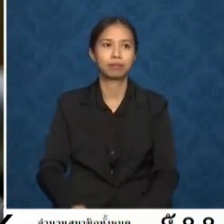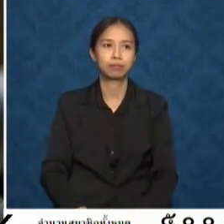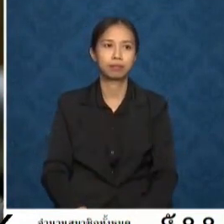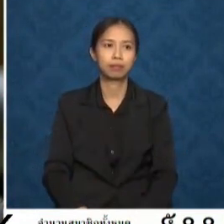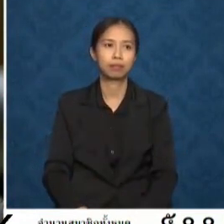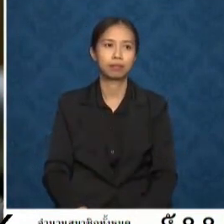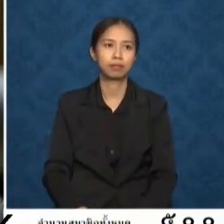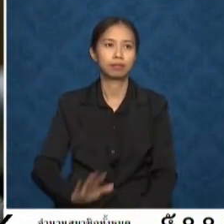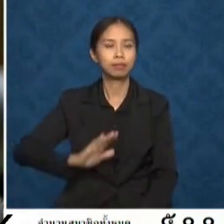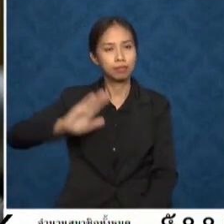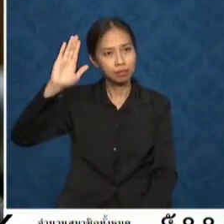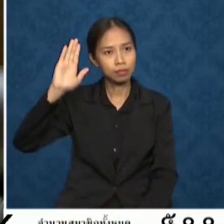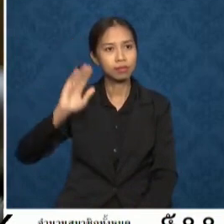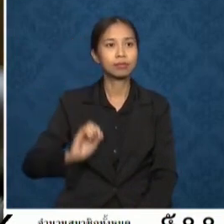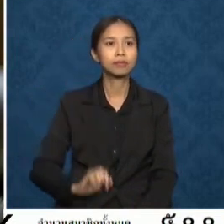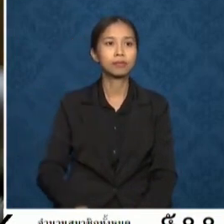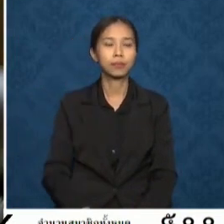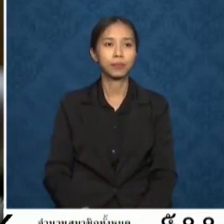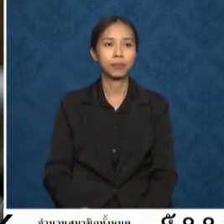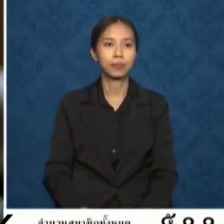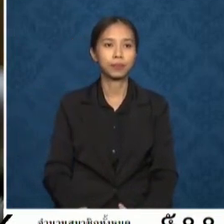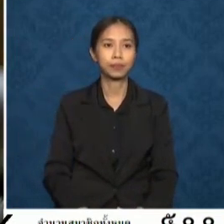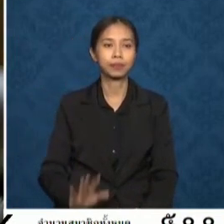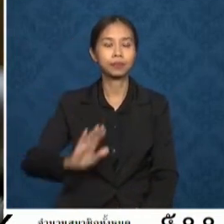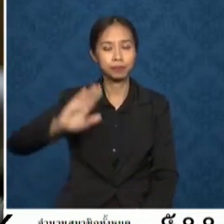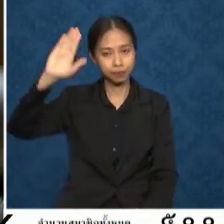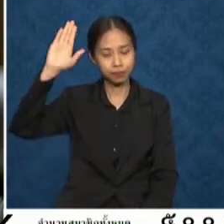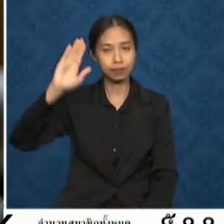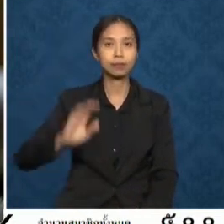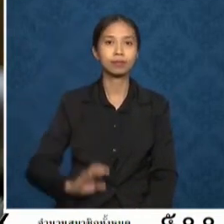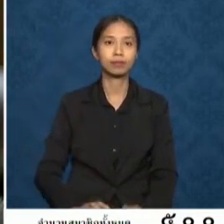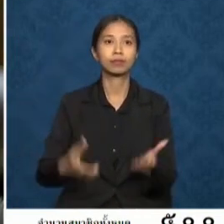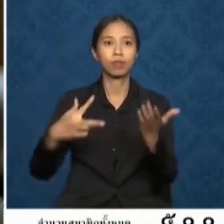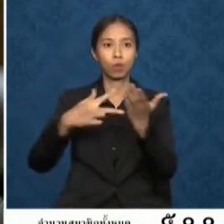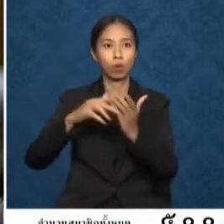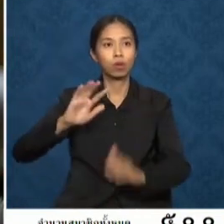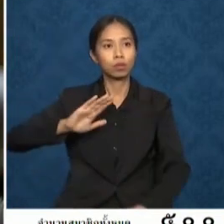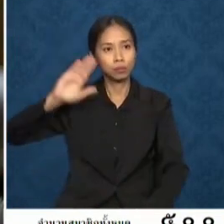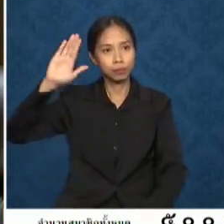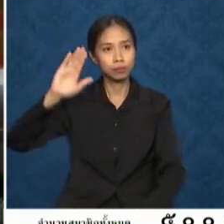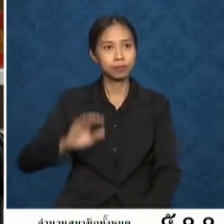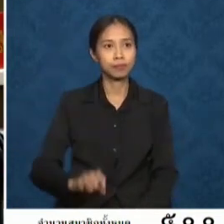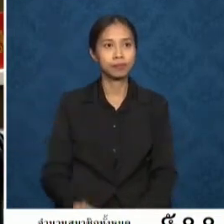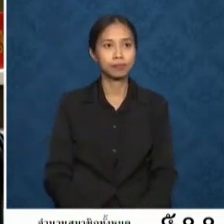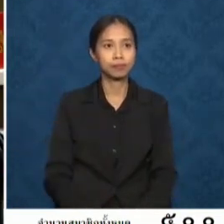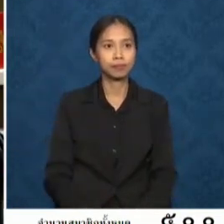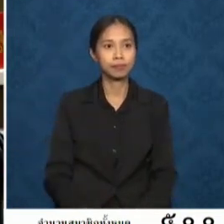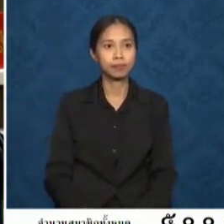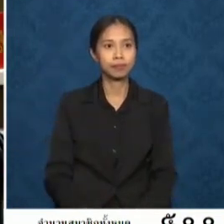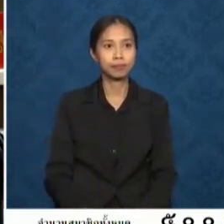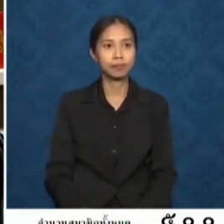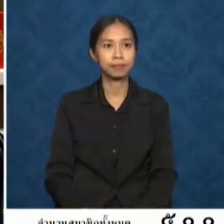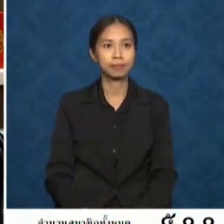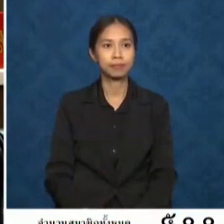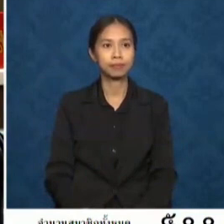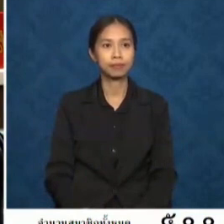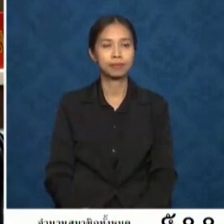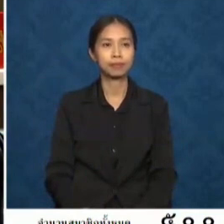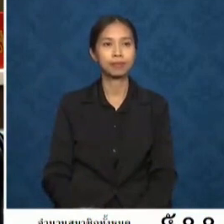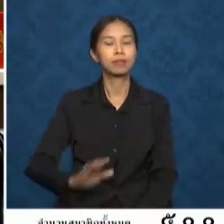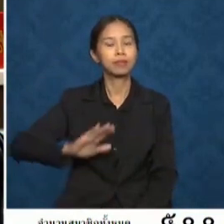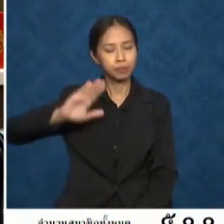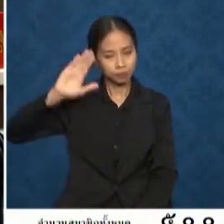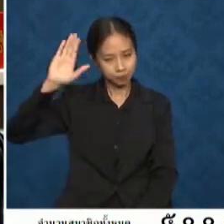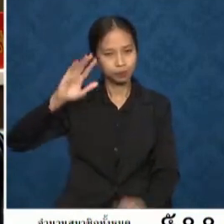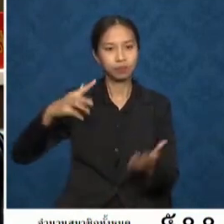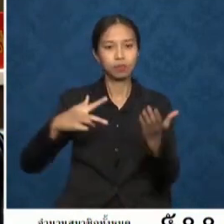ญและเปสิ่งที่ไมอยากใหเกิดขนในสังคม ถกไคะถ้ามัครบ ผมสัตวาอีปลานะครับขประ